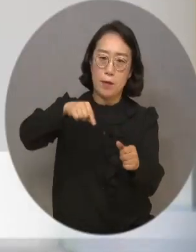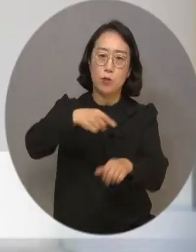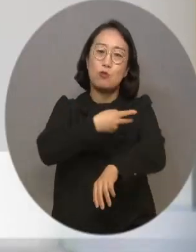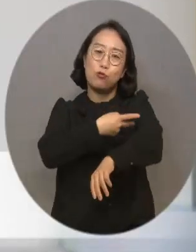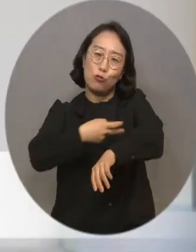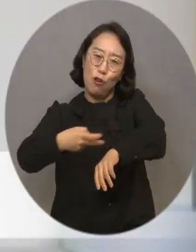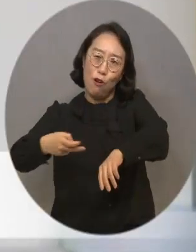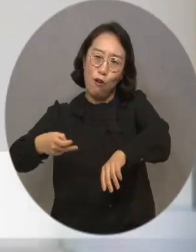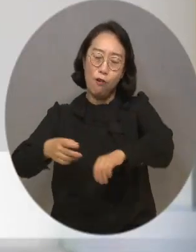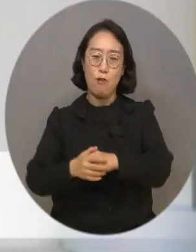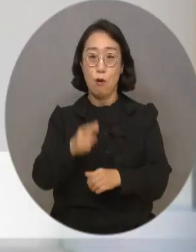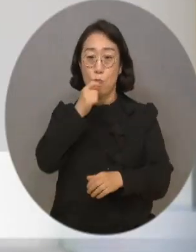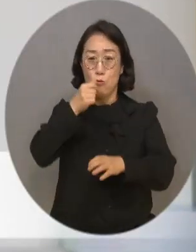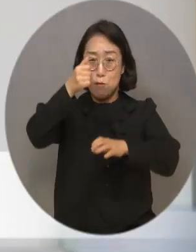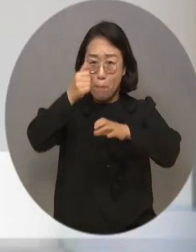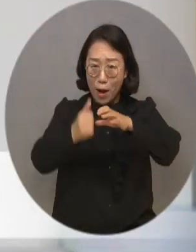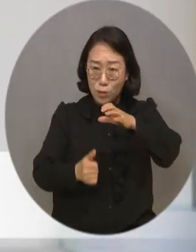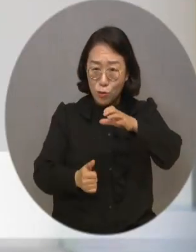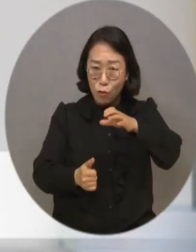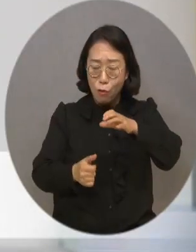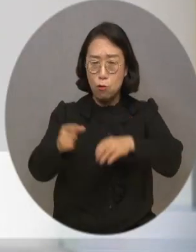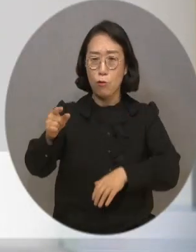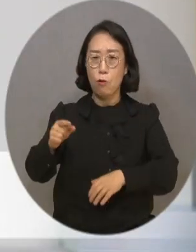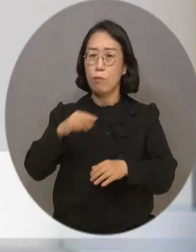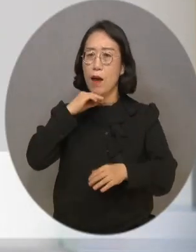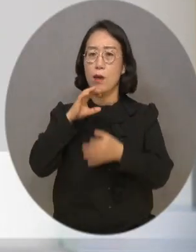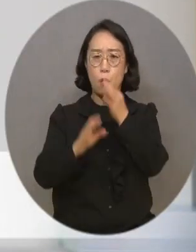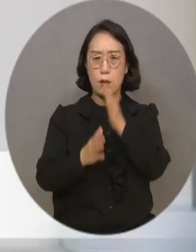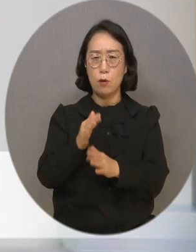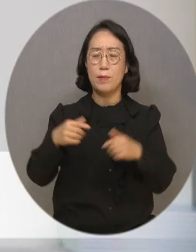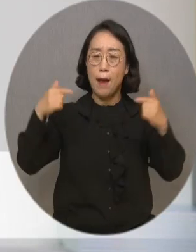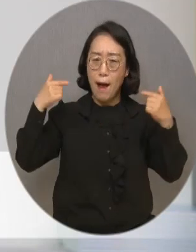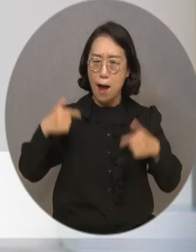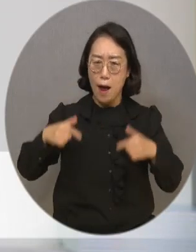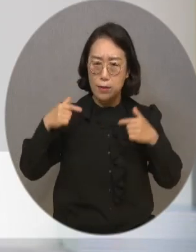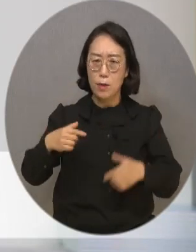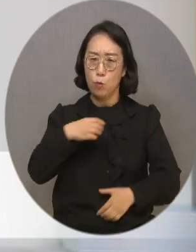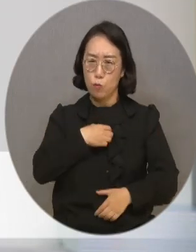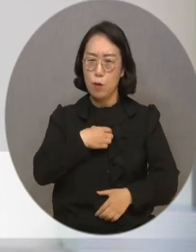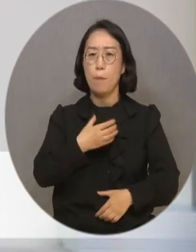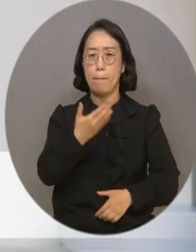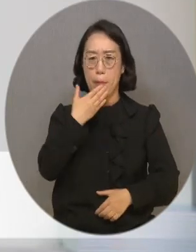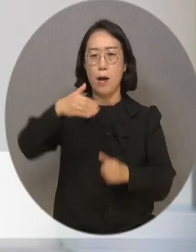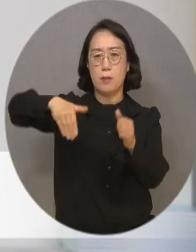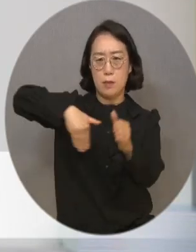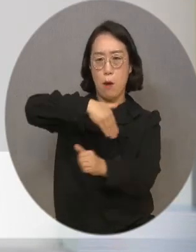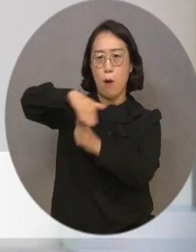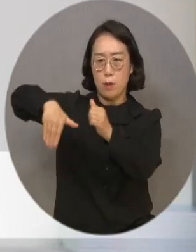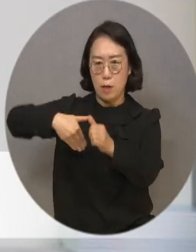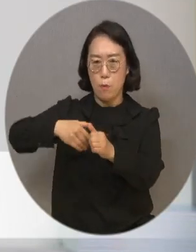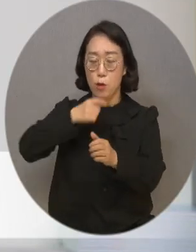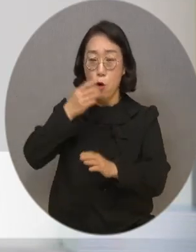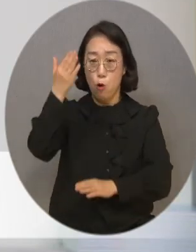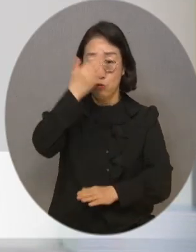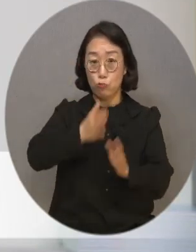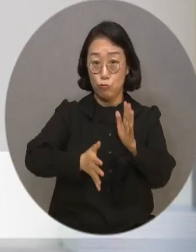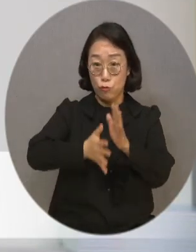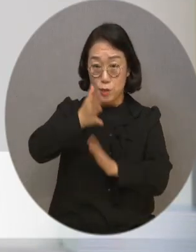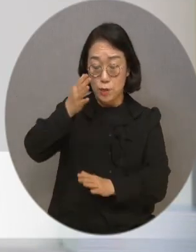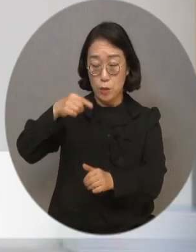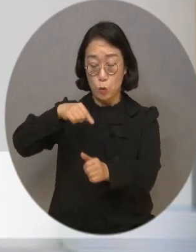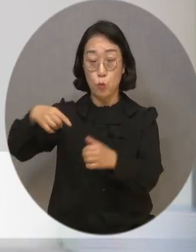물에 대한 안전사고는 연령과 관계없이 항상 위험에 노출되어 있습니다. 여수시와 교육청